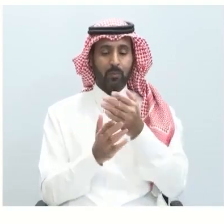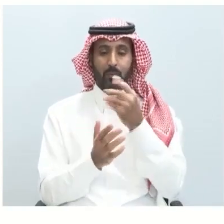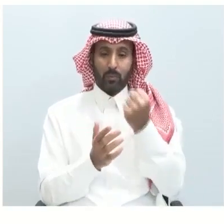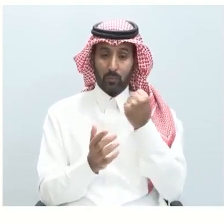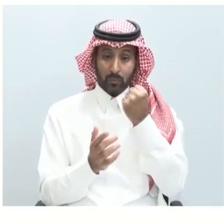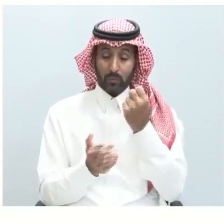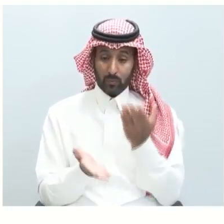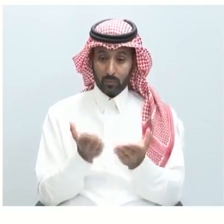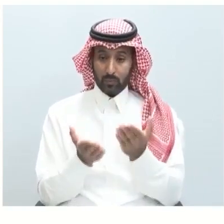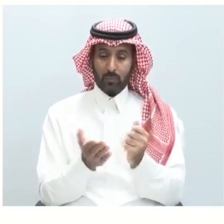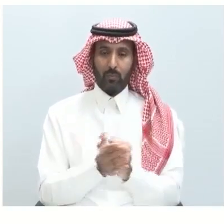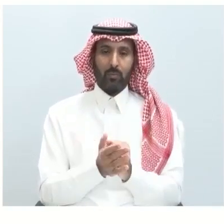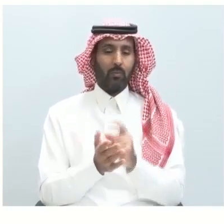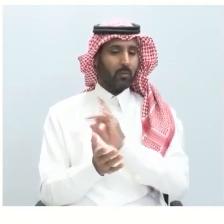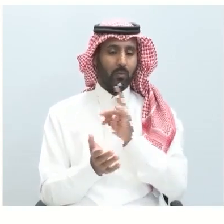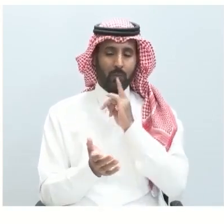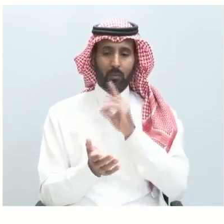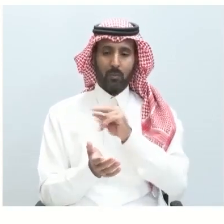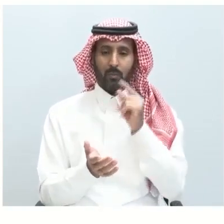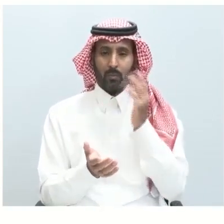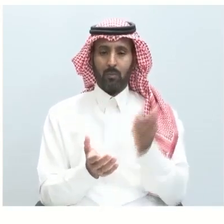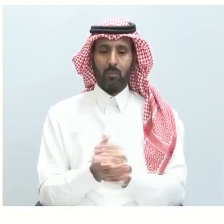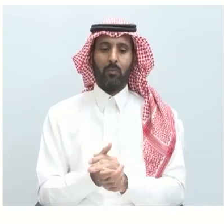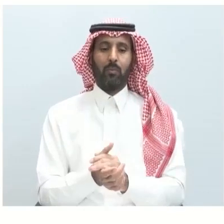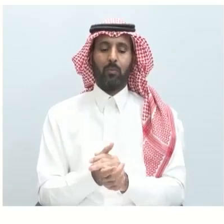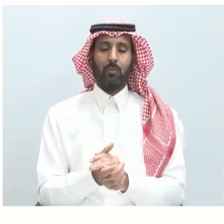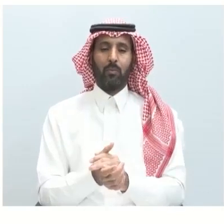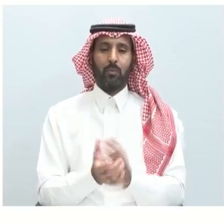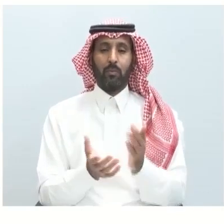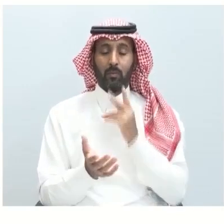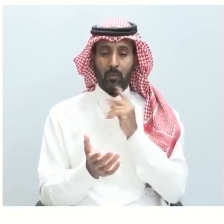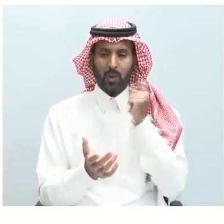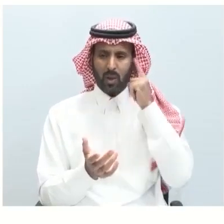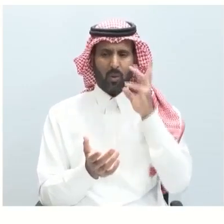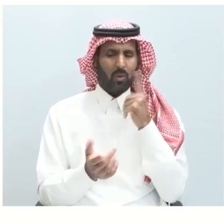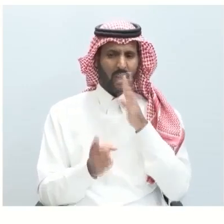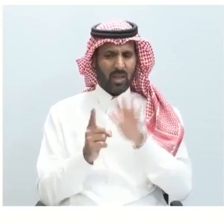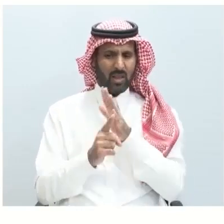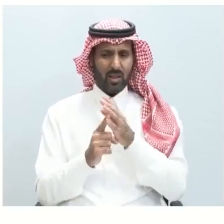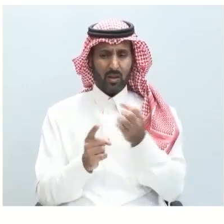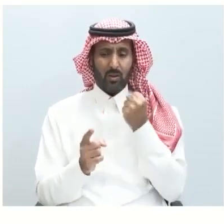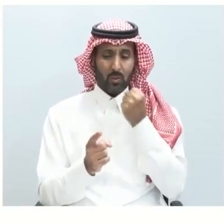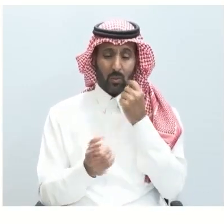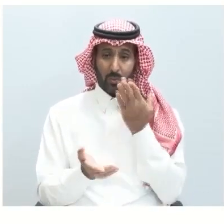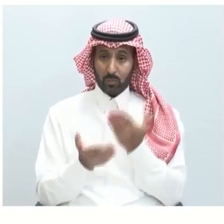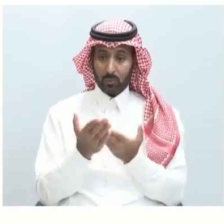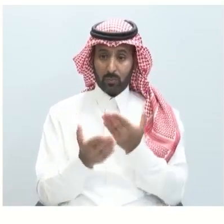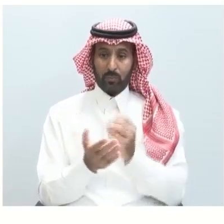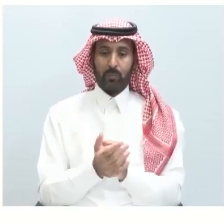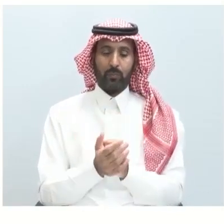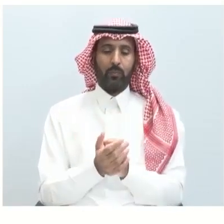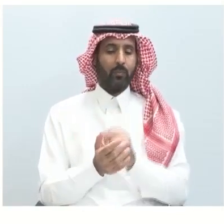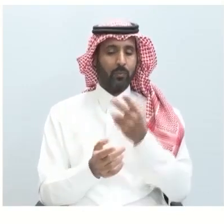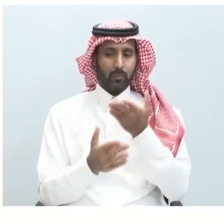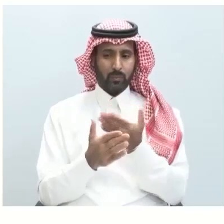قوه متزنه في هذه الحاله لن تكون قوه متزنه خمن اثر القوه غير المتزنه ماذا سيحدث